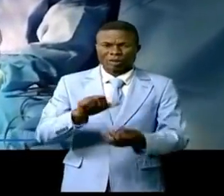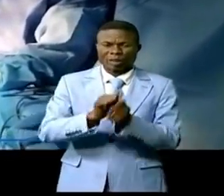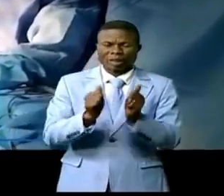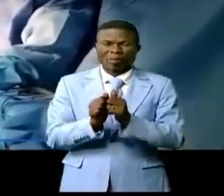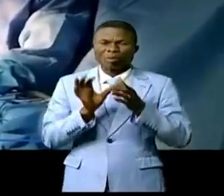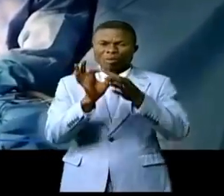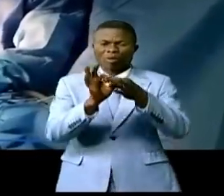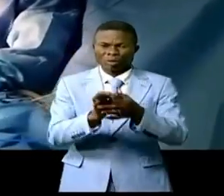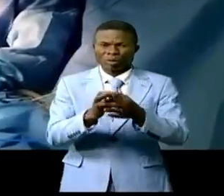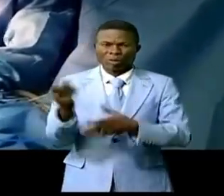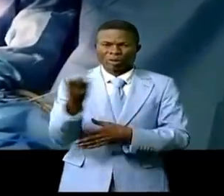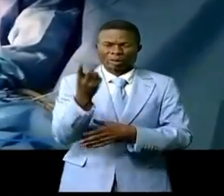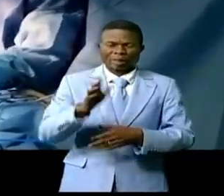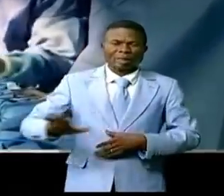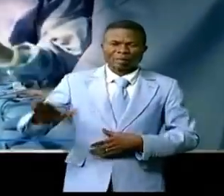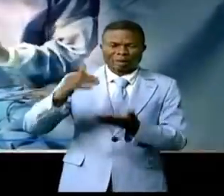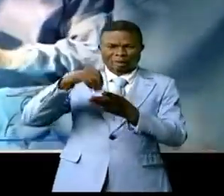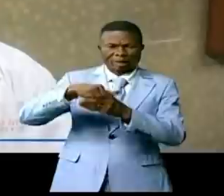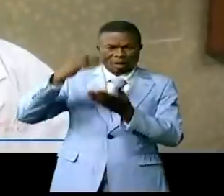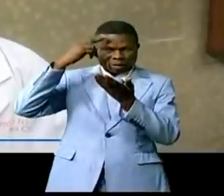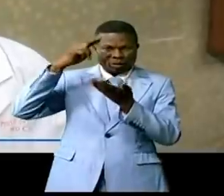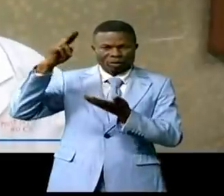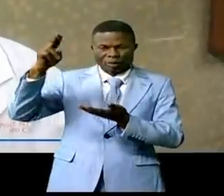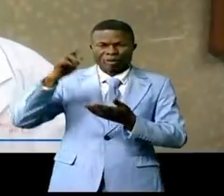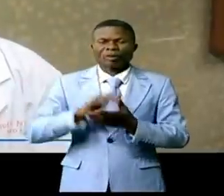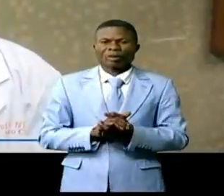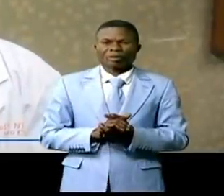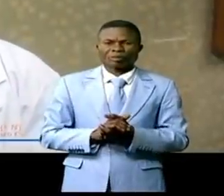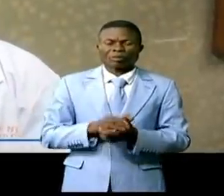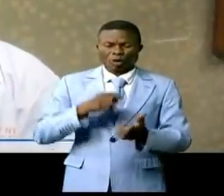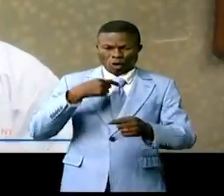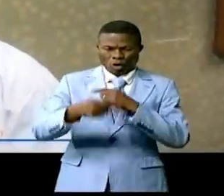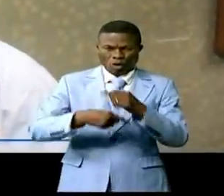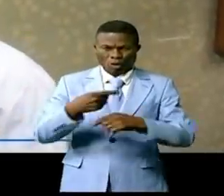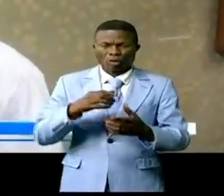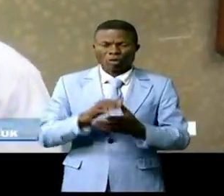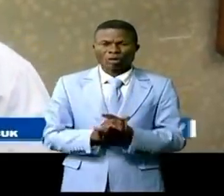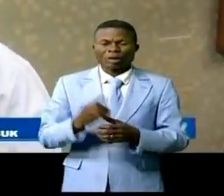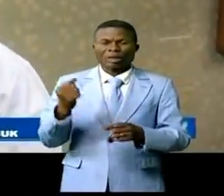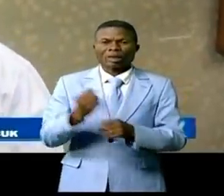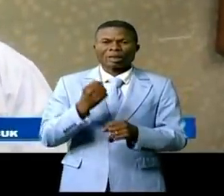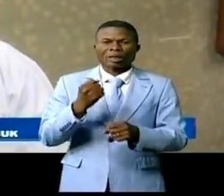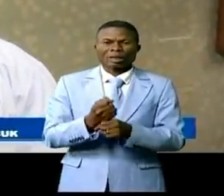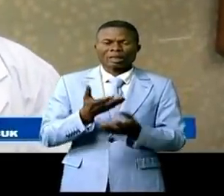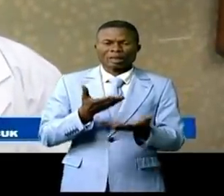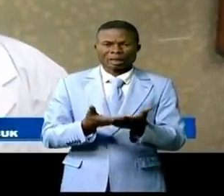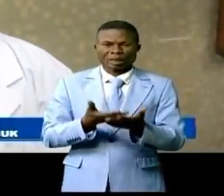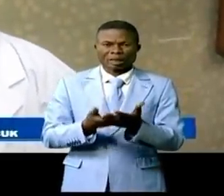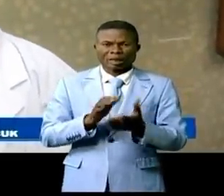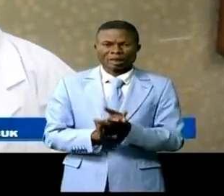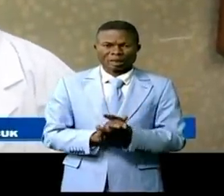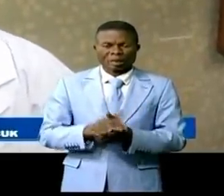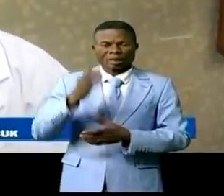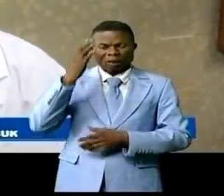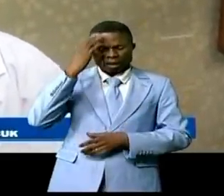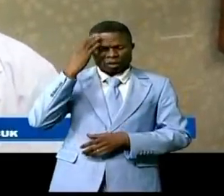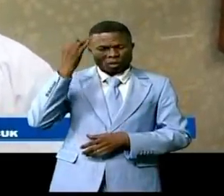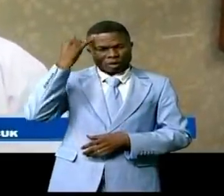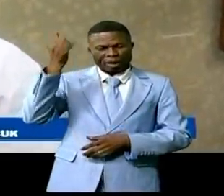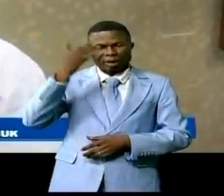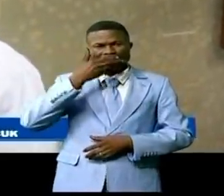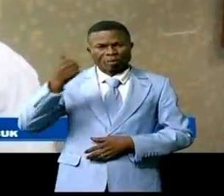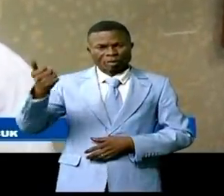coopération interuniversitaire. Nous avons lancé des consultations gratuites pour avoir simplement des malades qui bénéficient